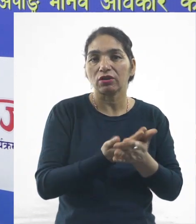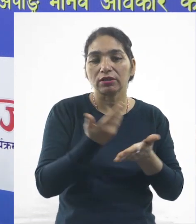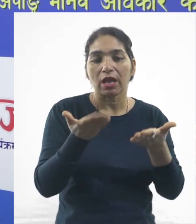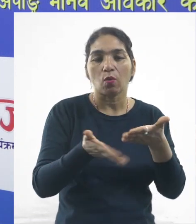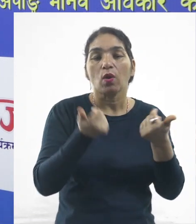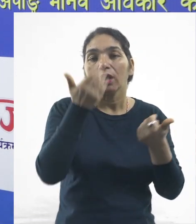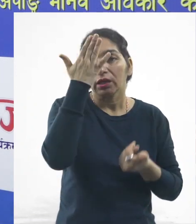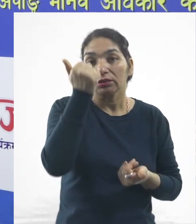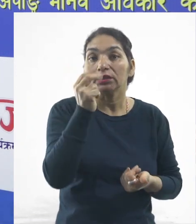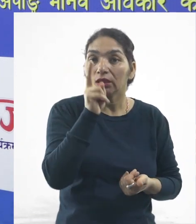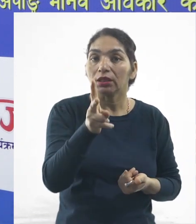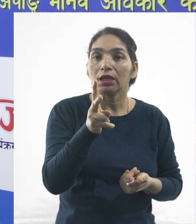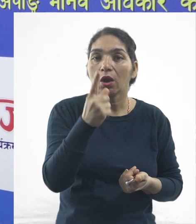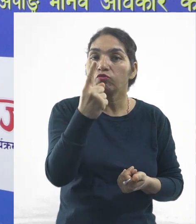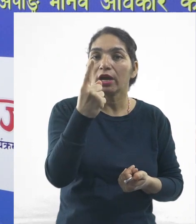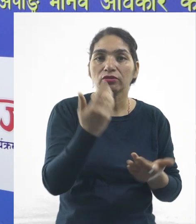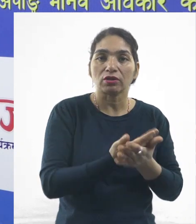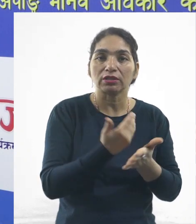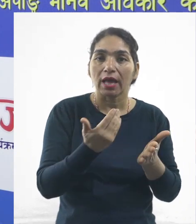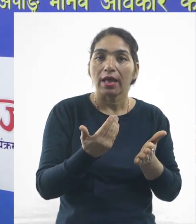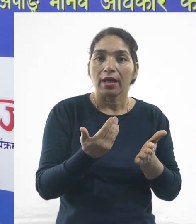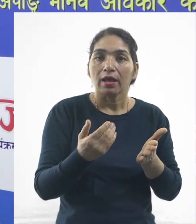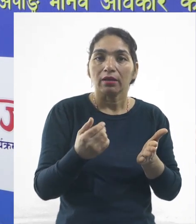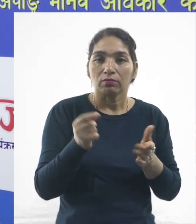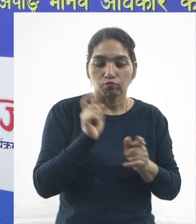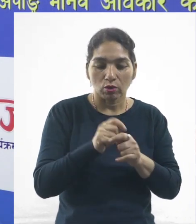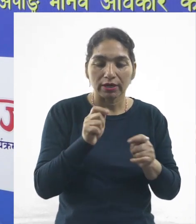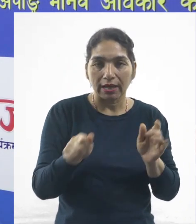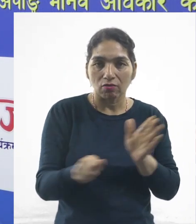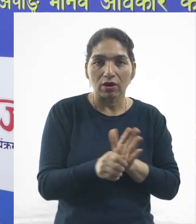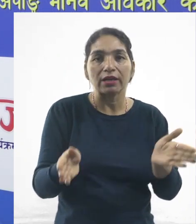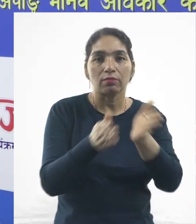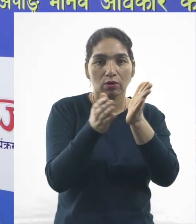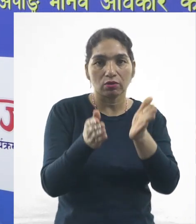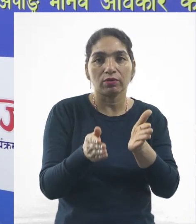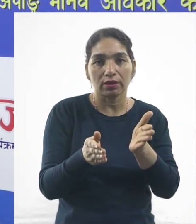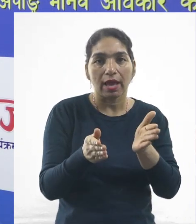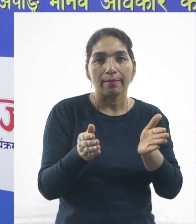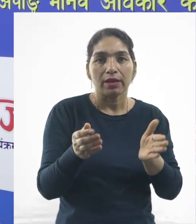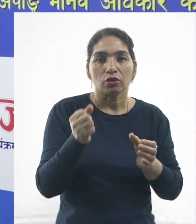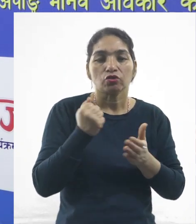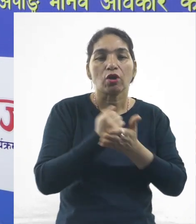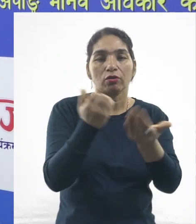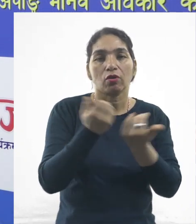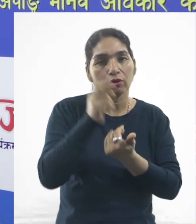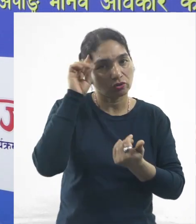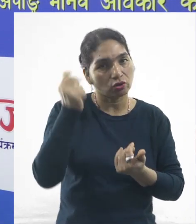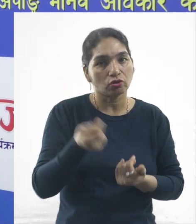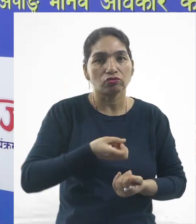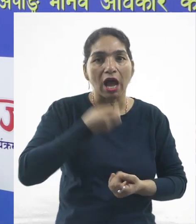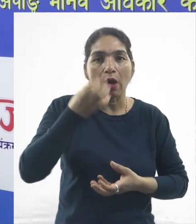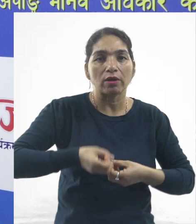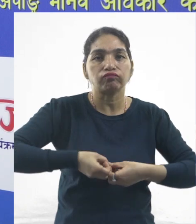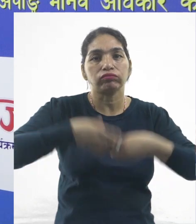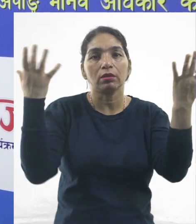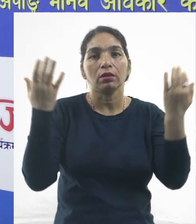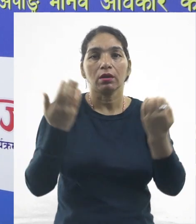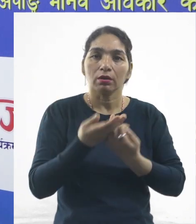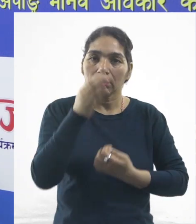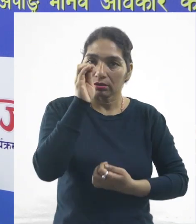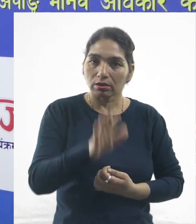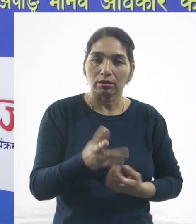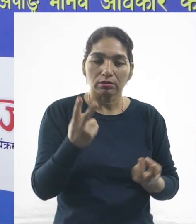चाहिँ त्यो संस्थालाई सहयोग गर्न नि हामीलाई सजिलो हुन्छ होइन, त्यो संस्थाहरूको आवाजलाई पनि हामीले बुलन्द गराउन सक्छ। र अब जस्तो